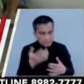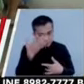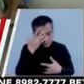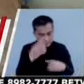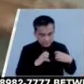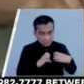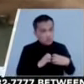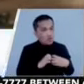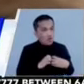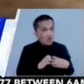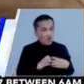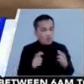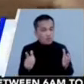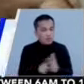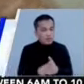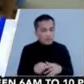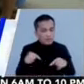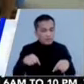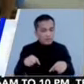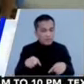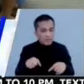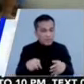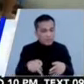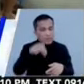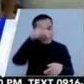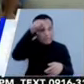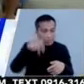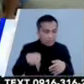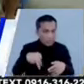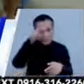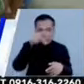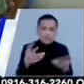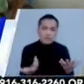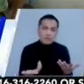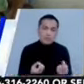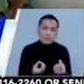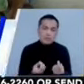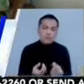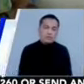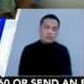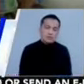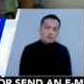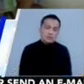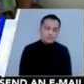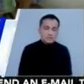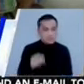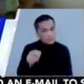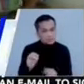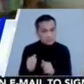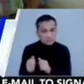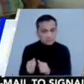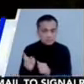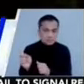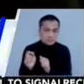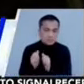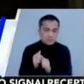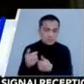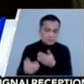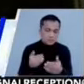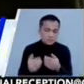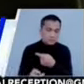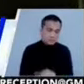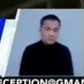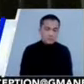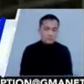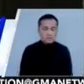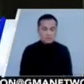akin yung ganitong akyat panaog. Pero wala po akong magagawa kasi kailangan niyo po pang asikasuhin ko siya. Kaya